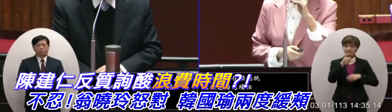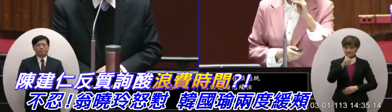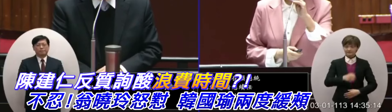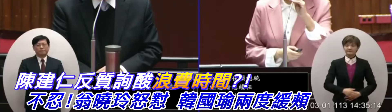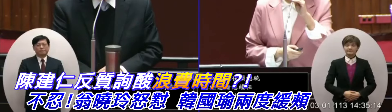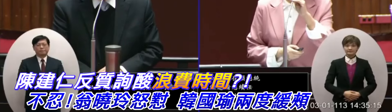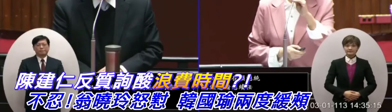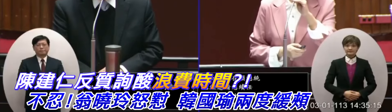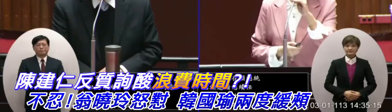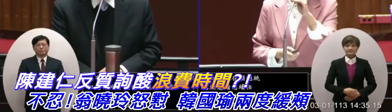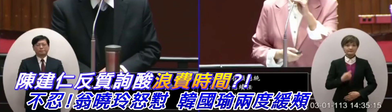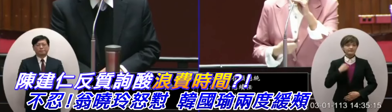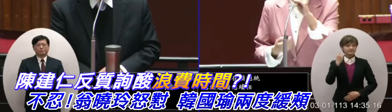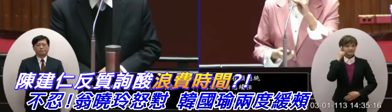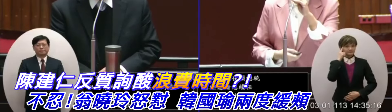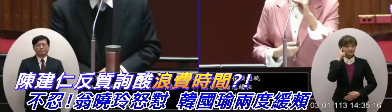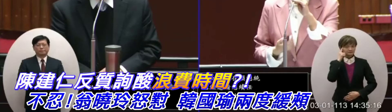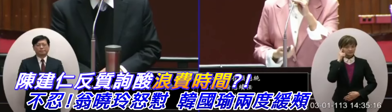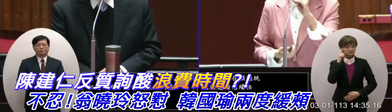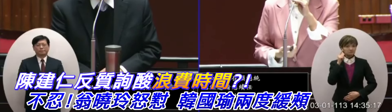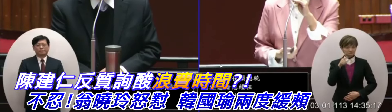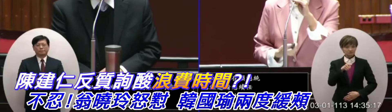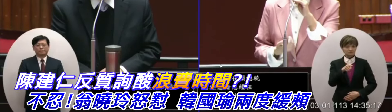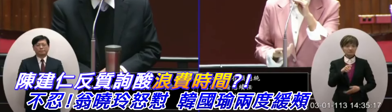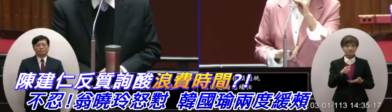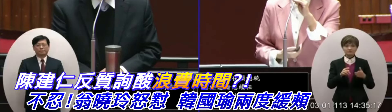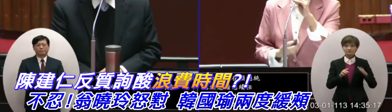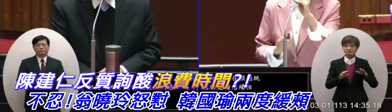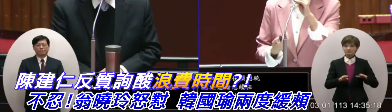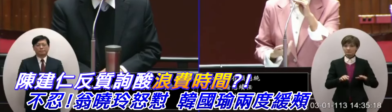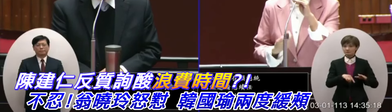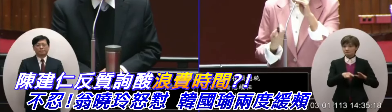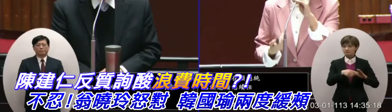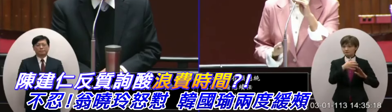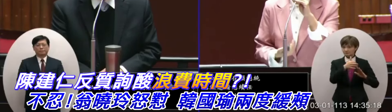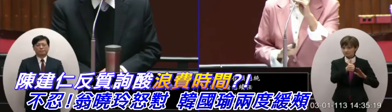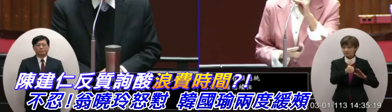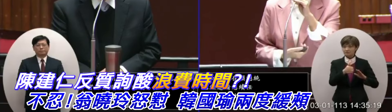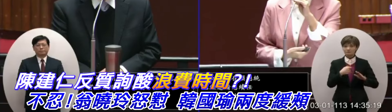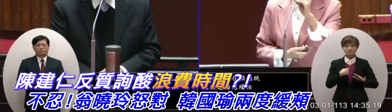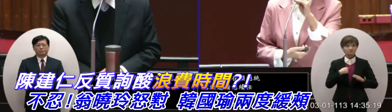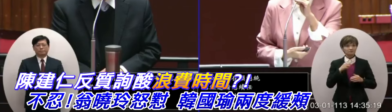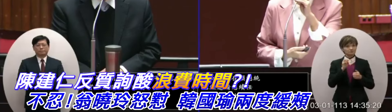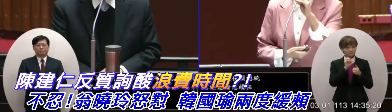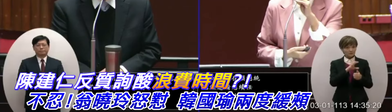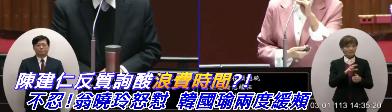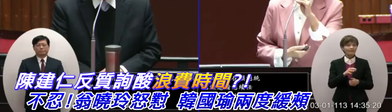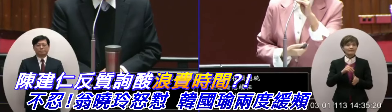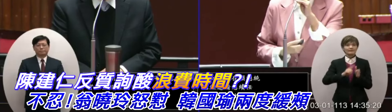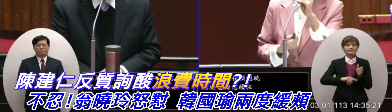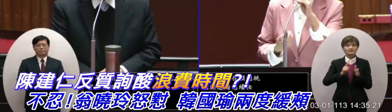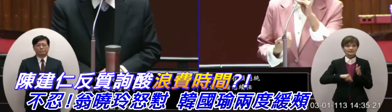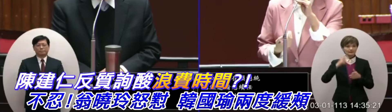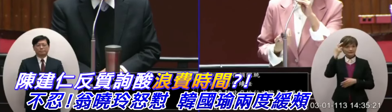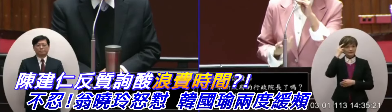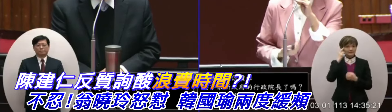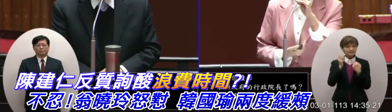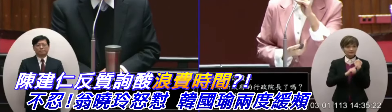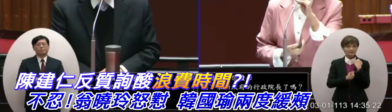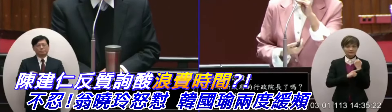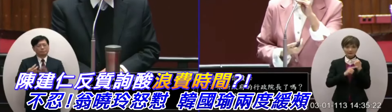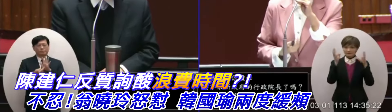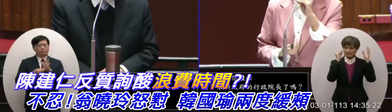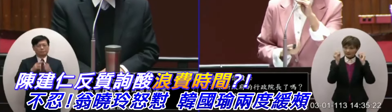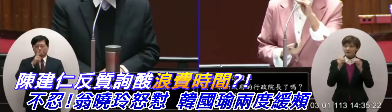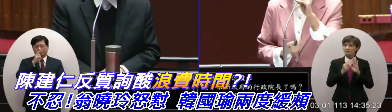您的回答。我想在这边还是要给给院长一些简单的一些宪法的一个 知识。你讲的不